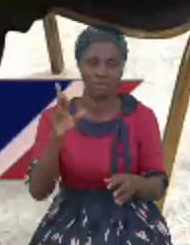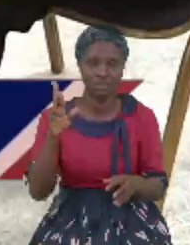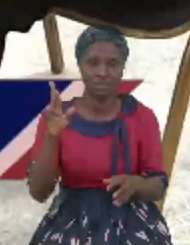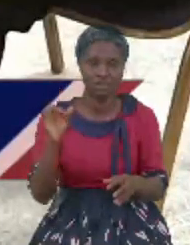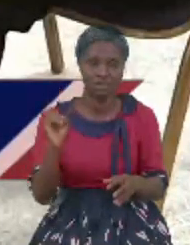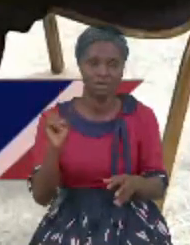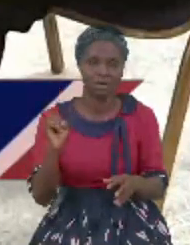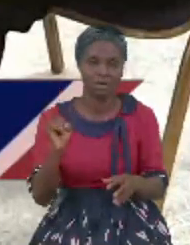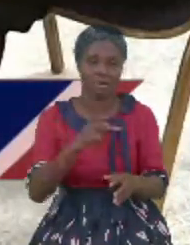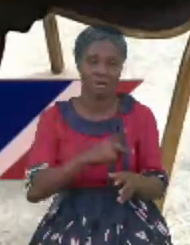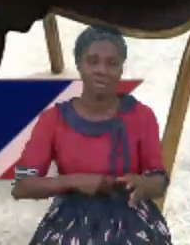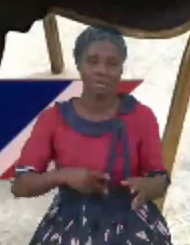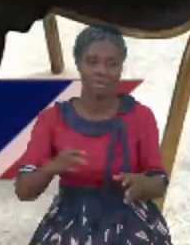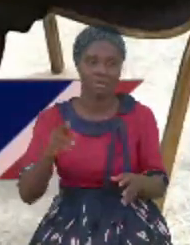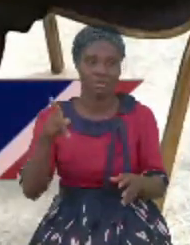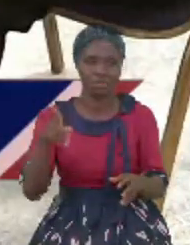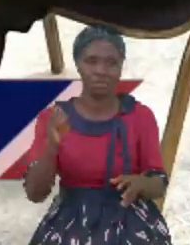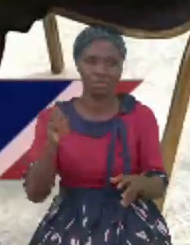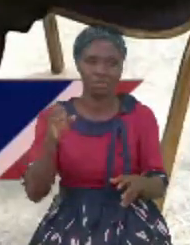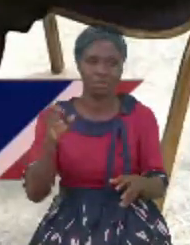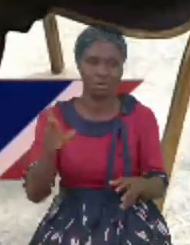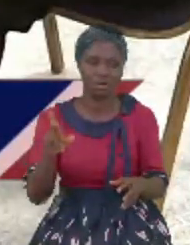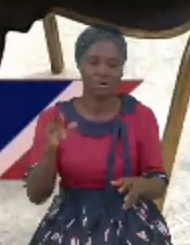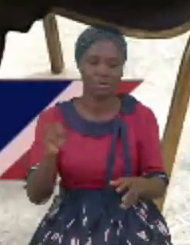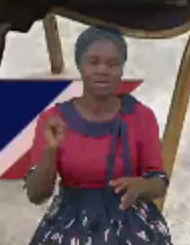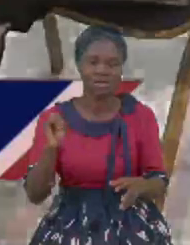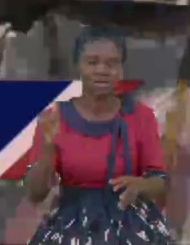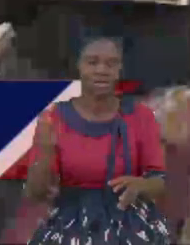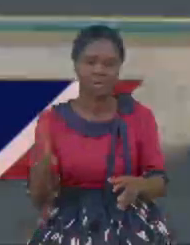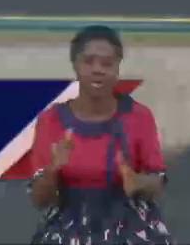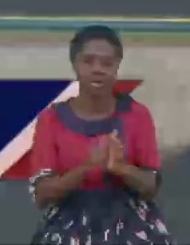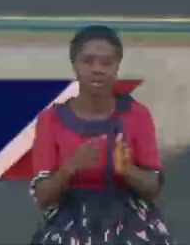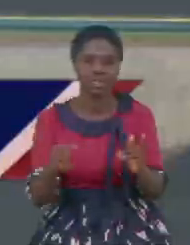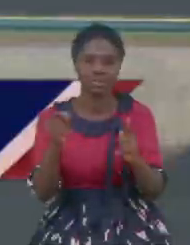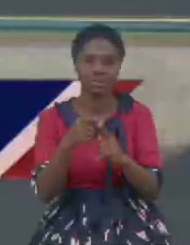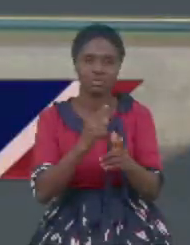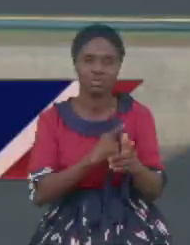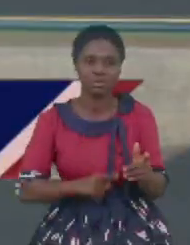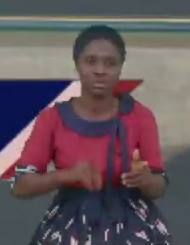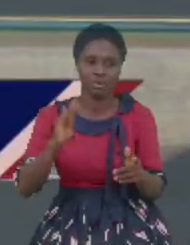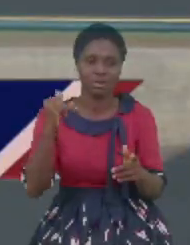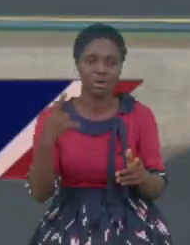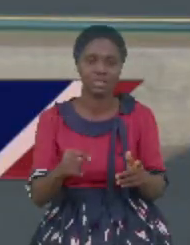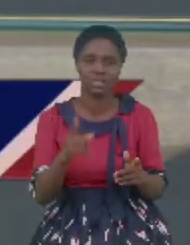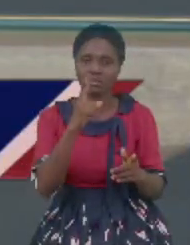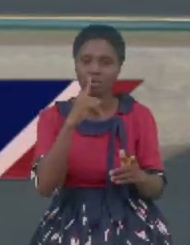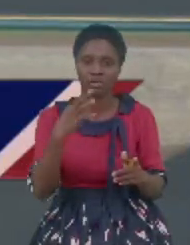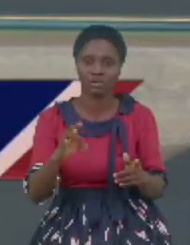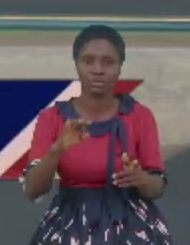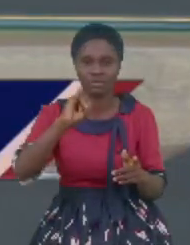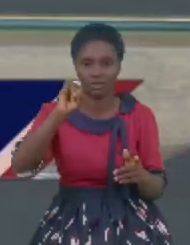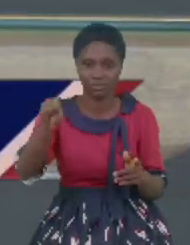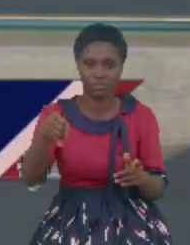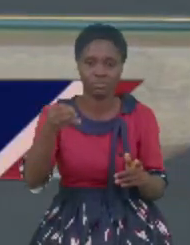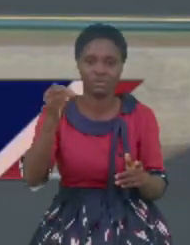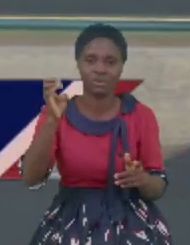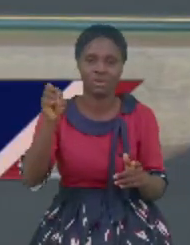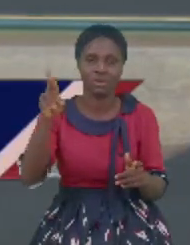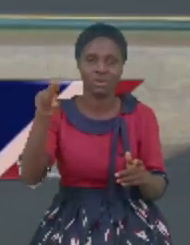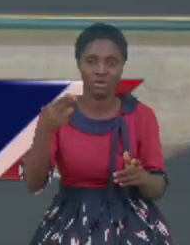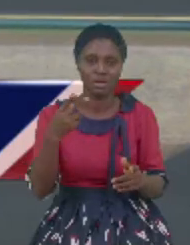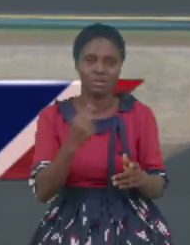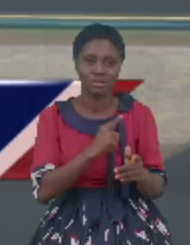Cyrus, roi de Perse, afin que s'accomplisse la parole de l'Éternel prononcée par la bouche de Jérémie,